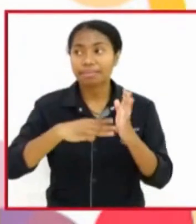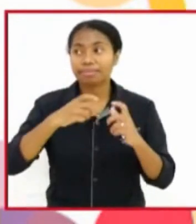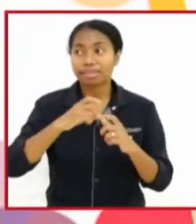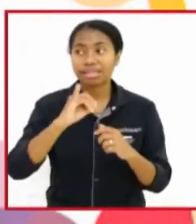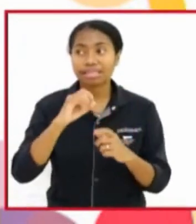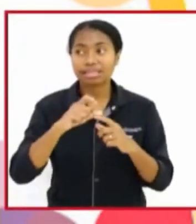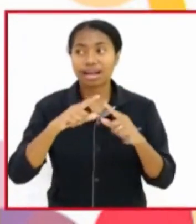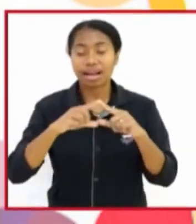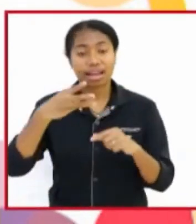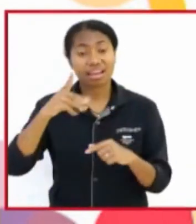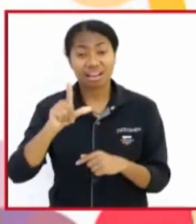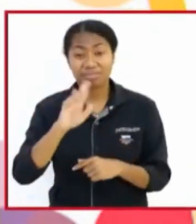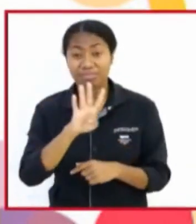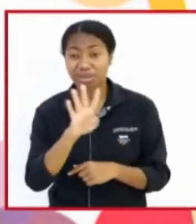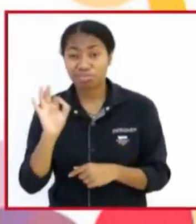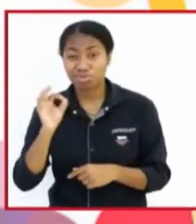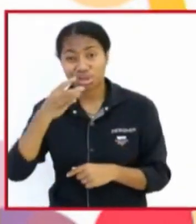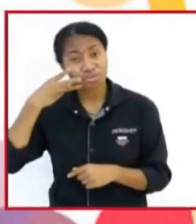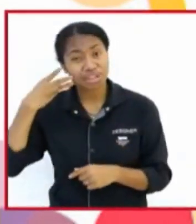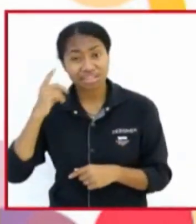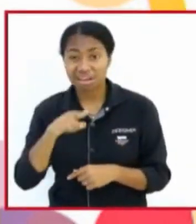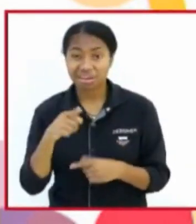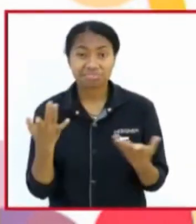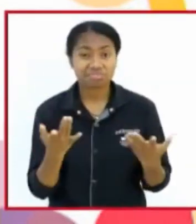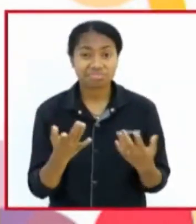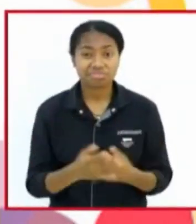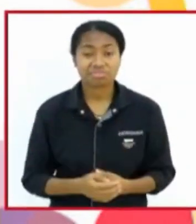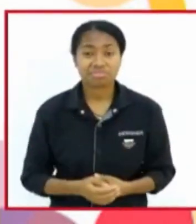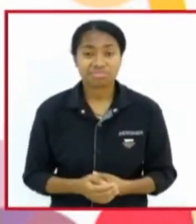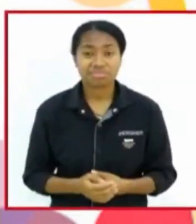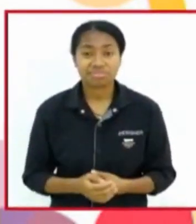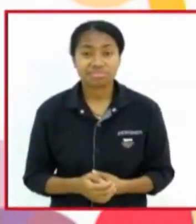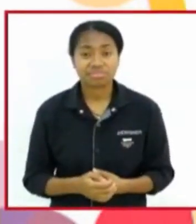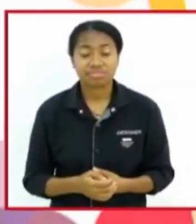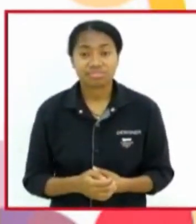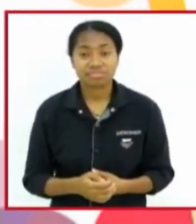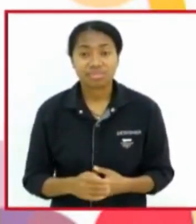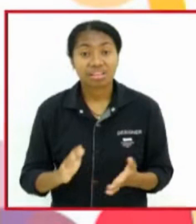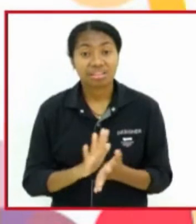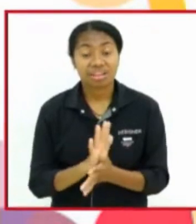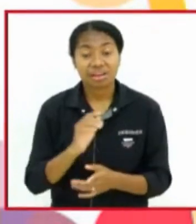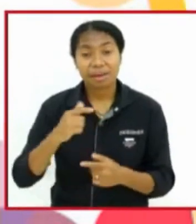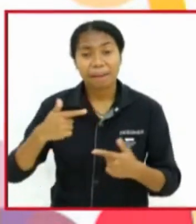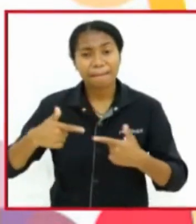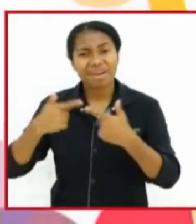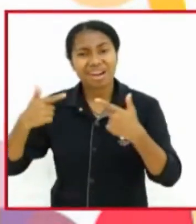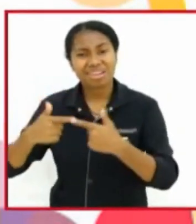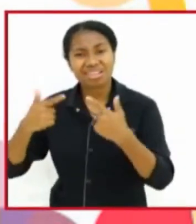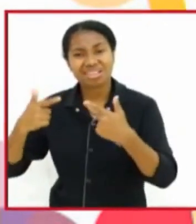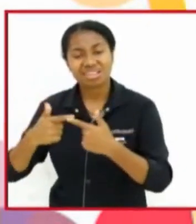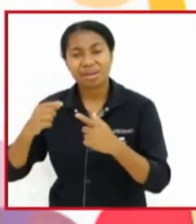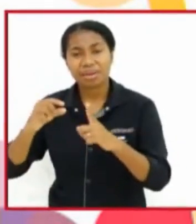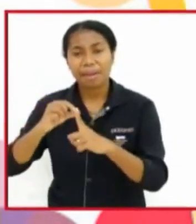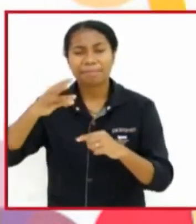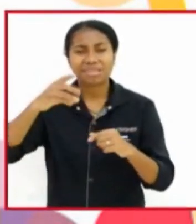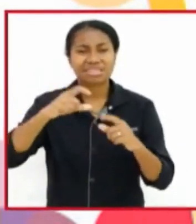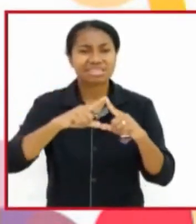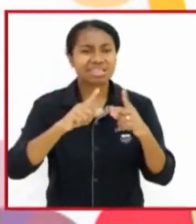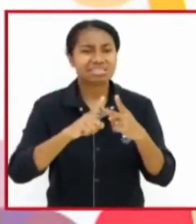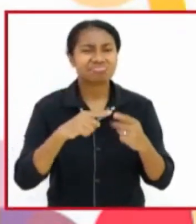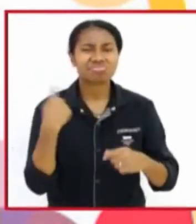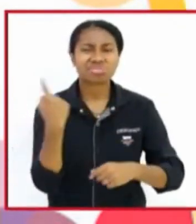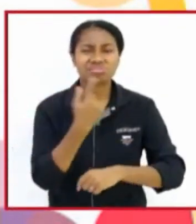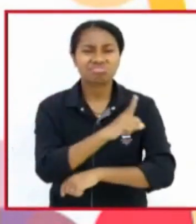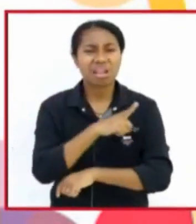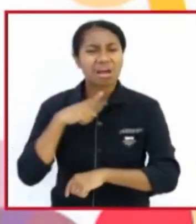tentara Hai cuma segitu dan perang ini pun pecah selama beberapa